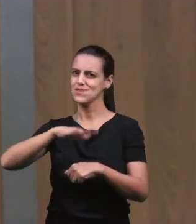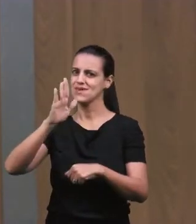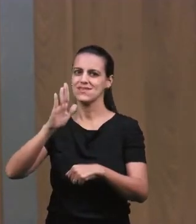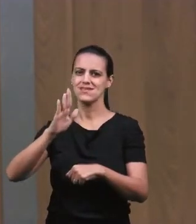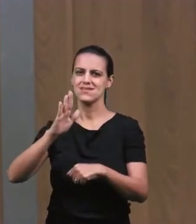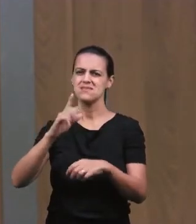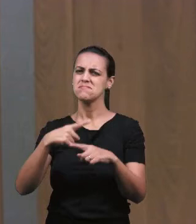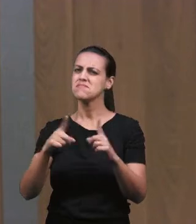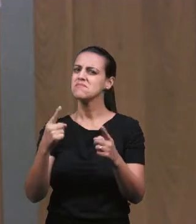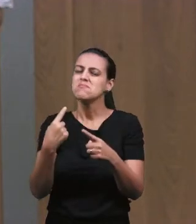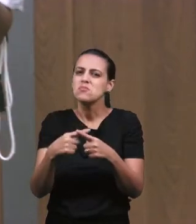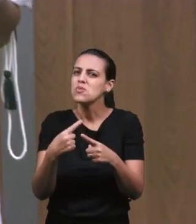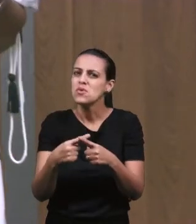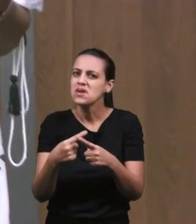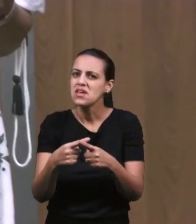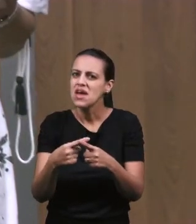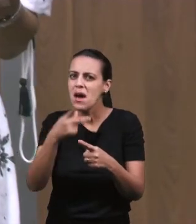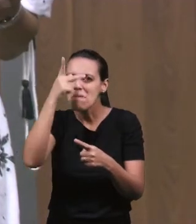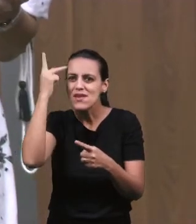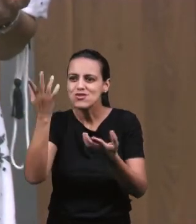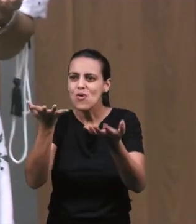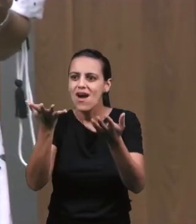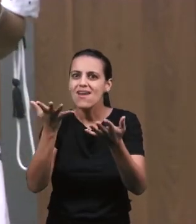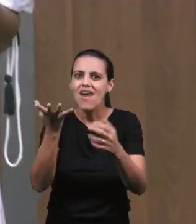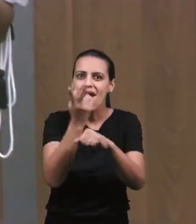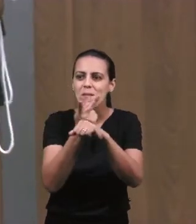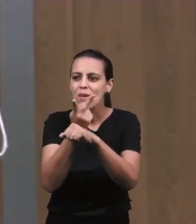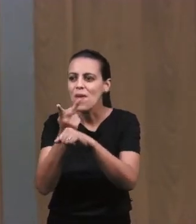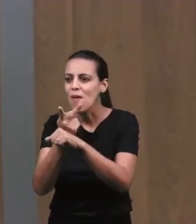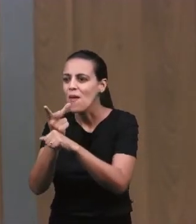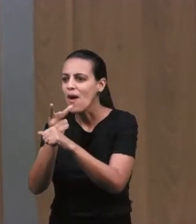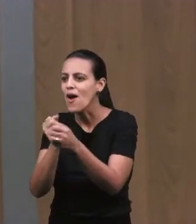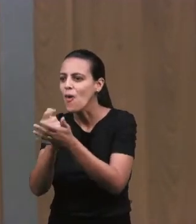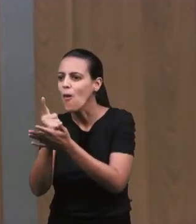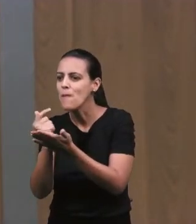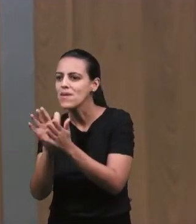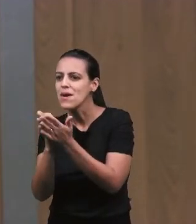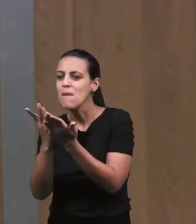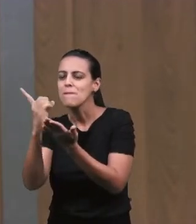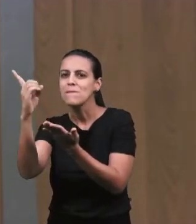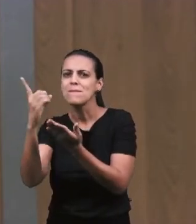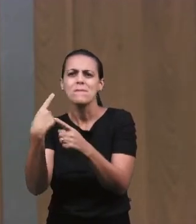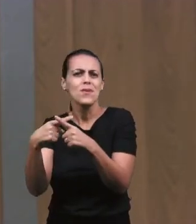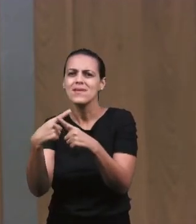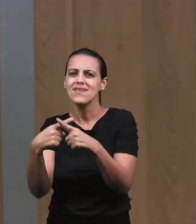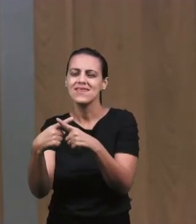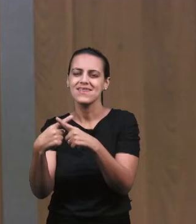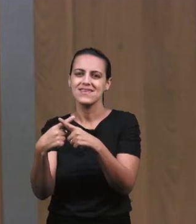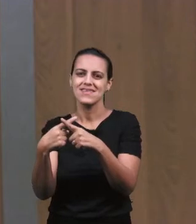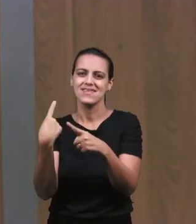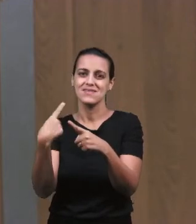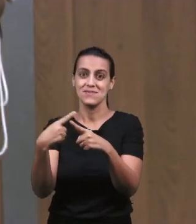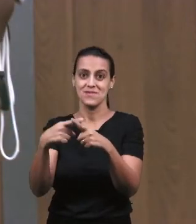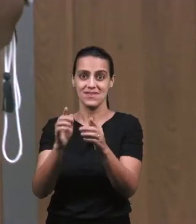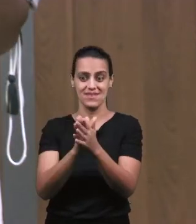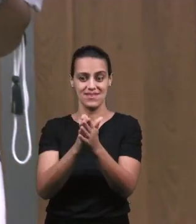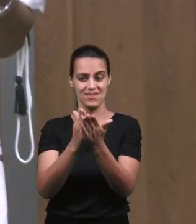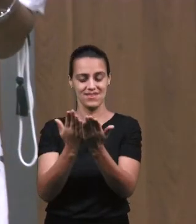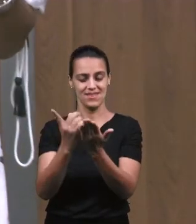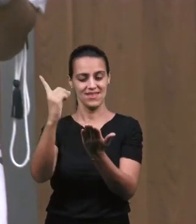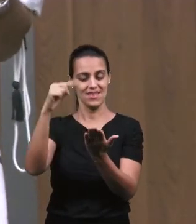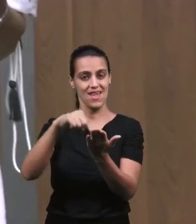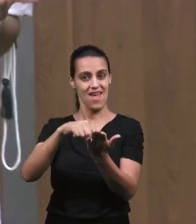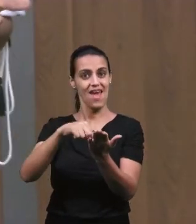la Bible, elle est tellement cherchée, tellement de gens cherchent la parole. La parole de Dieu, elle contient